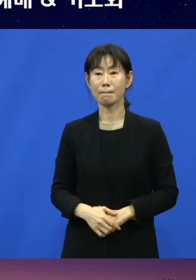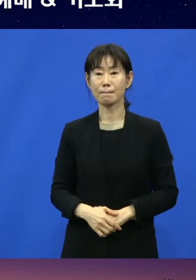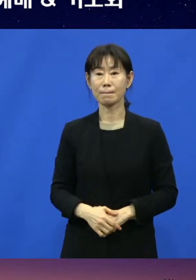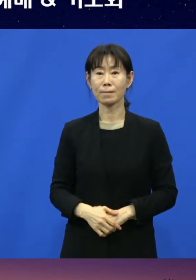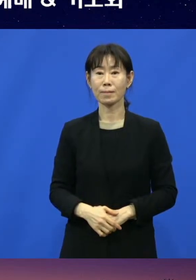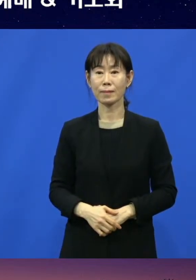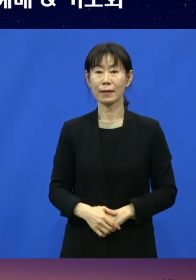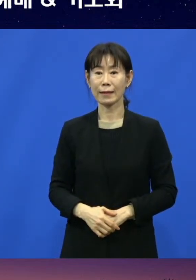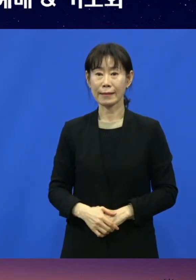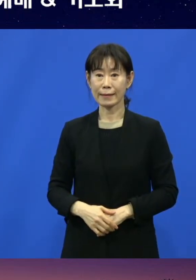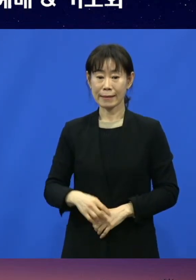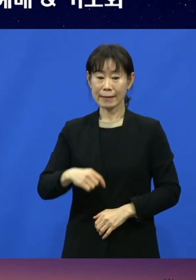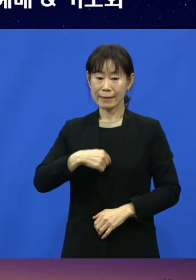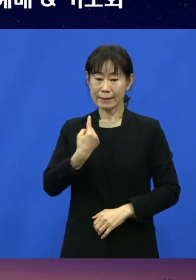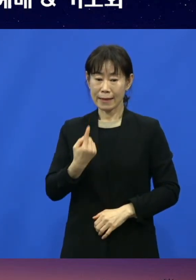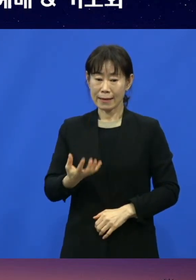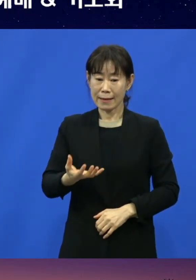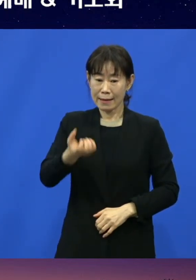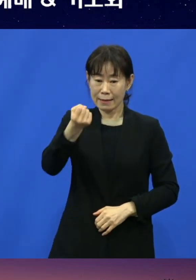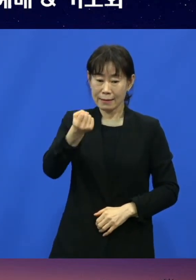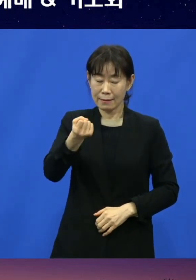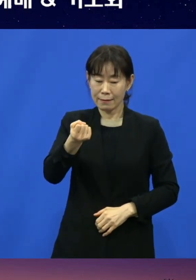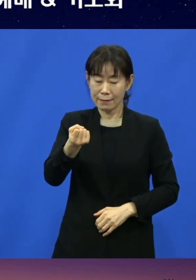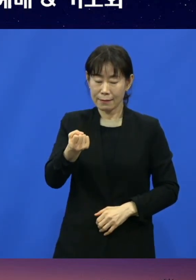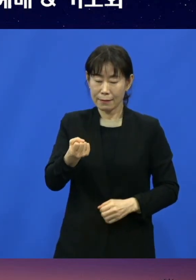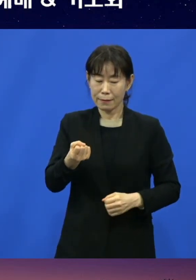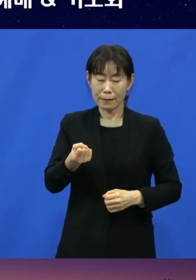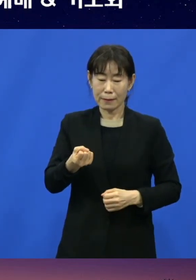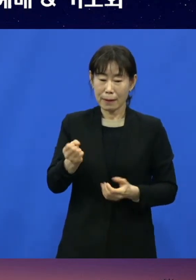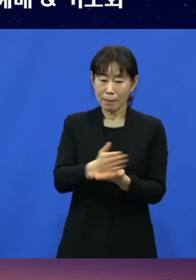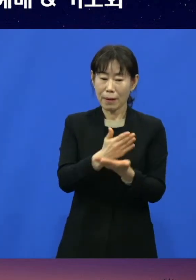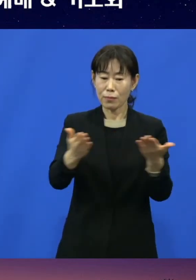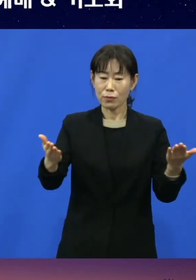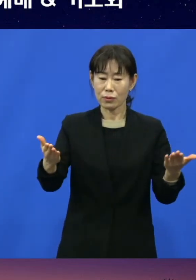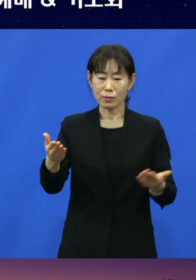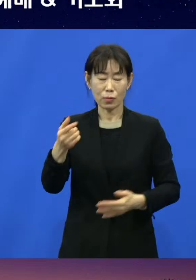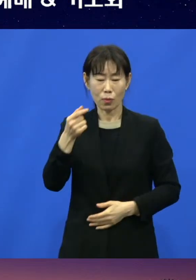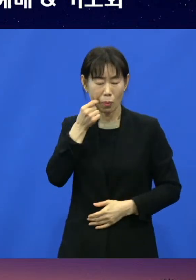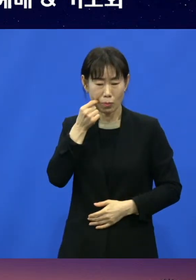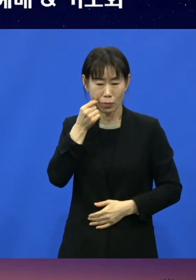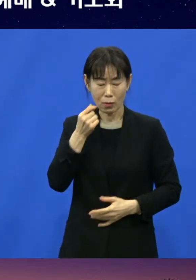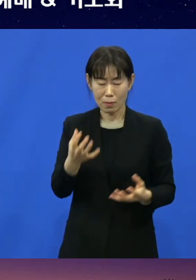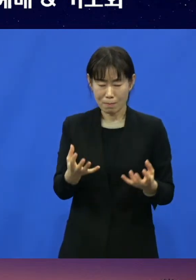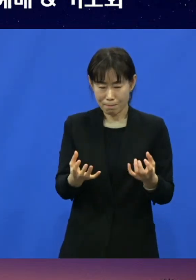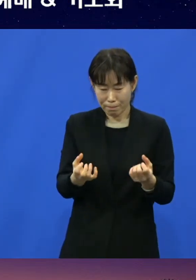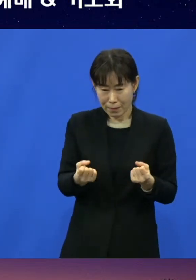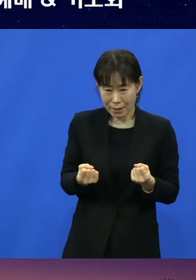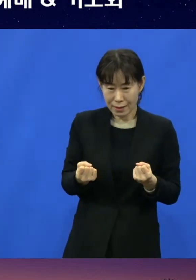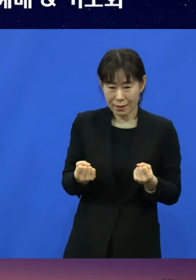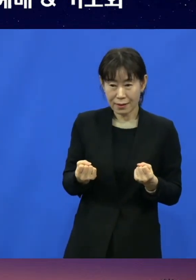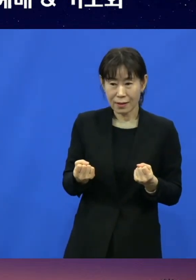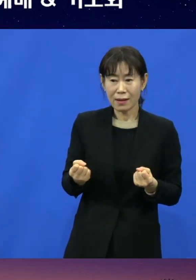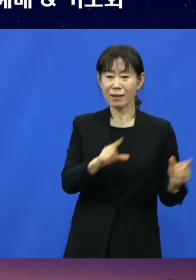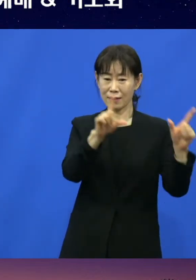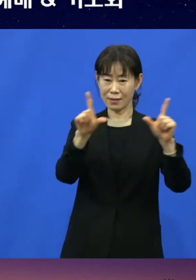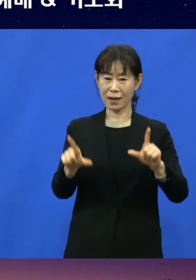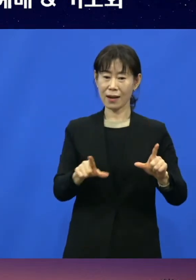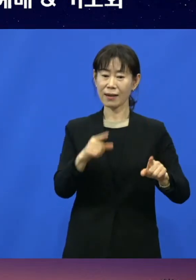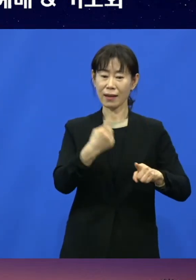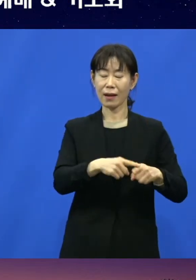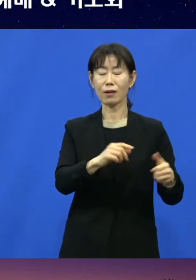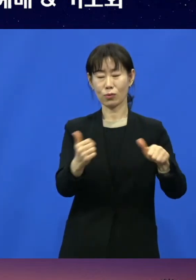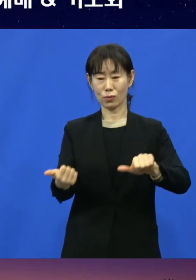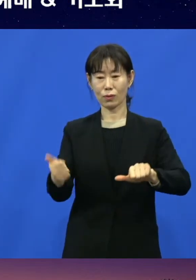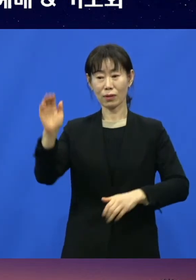대부분은 자신이 가진 것을 움켜쥐고 살다가 끝납니다. 더 높은 가치를 위해서 포기할 때 찾아오는 엄청난 파워가